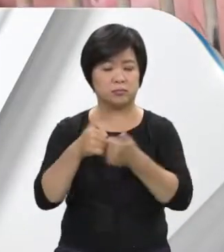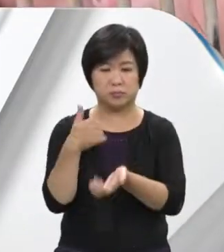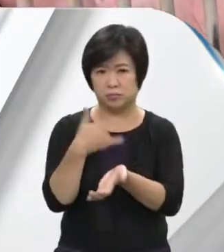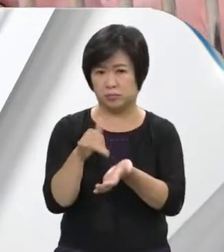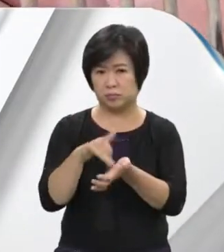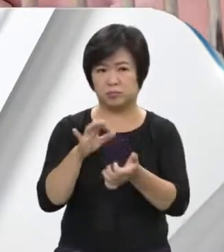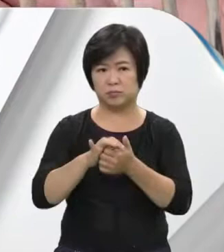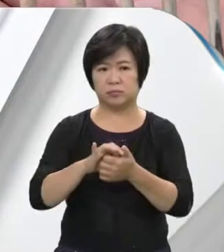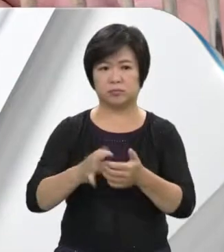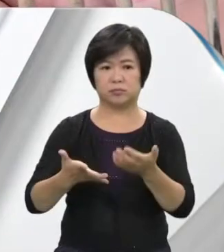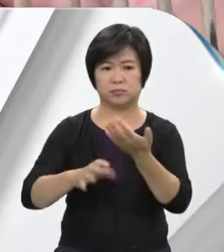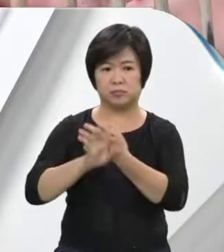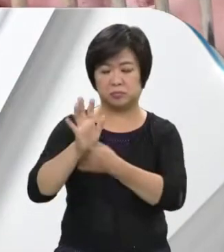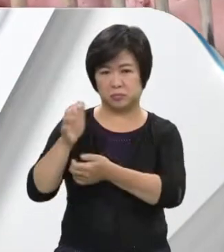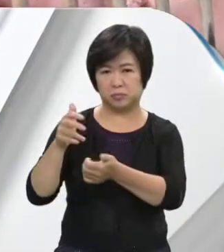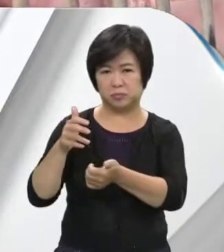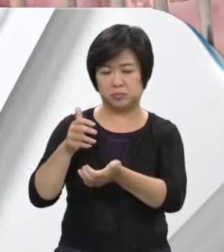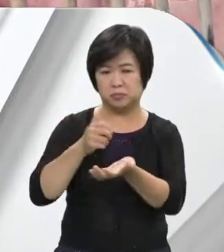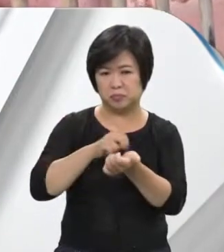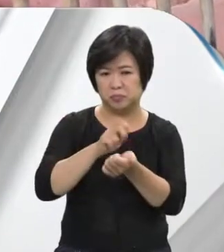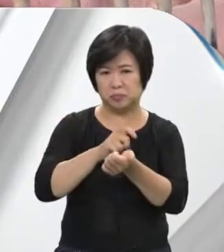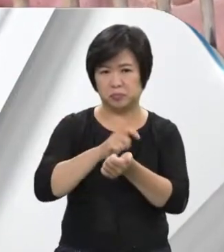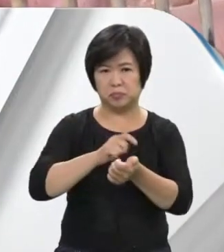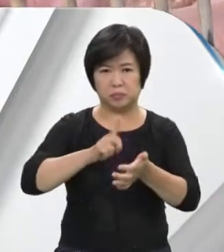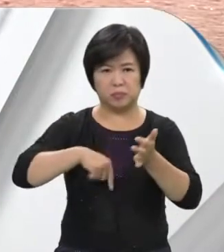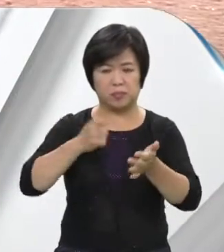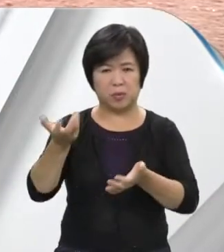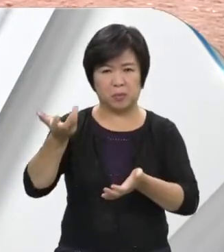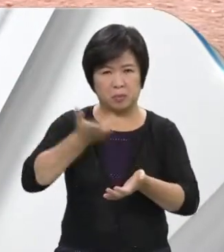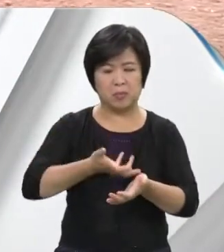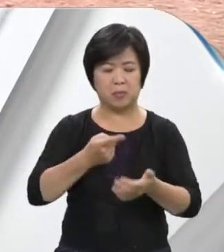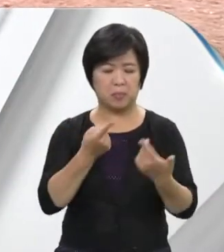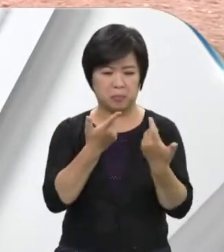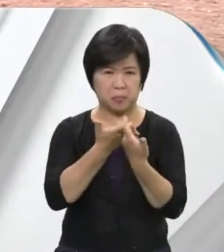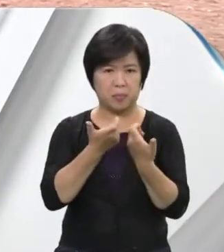进外国靠后血位猪的品种，也是增加配种，